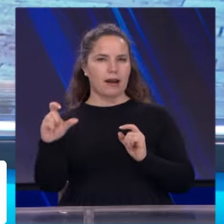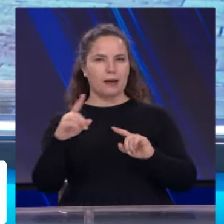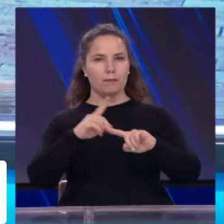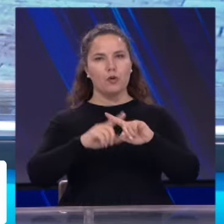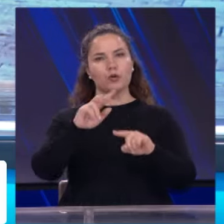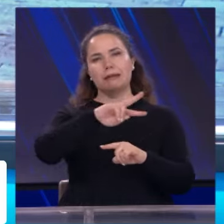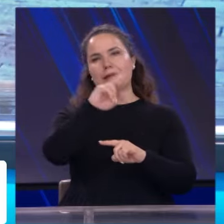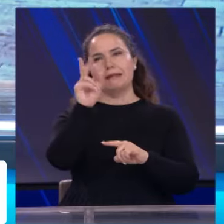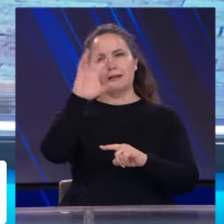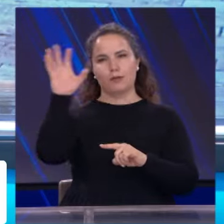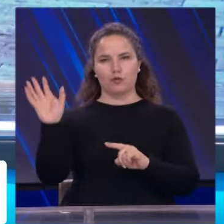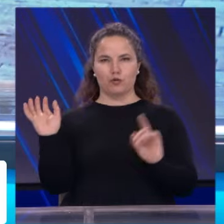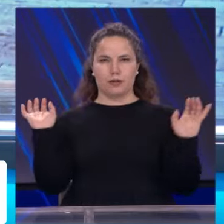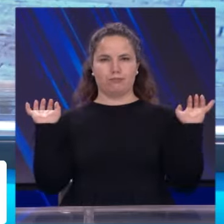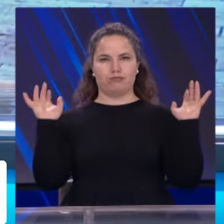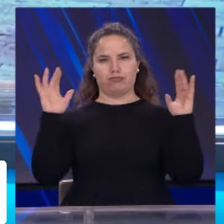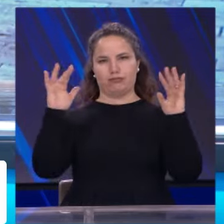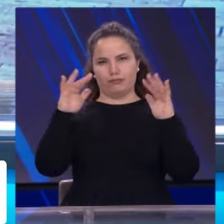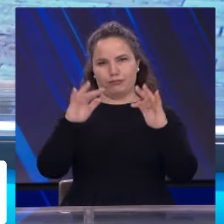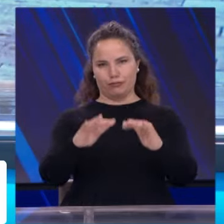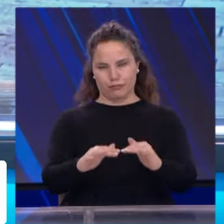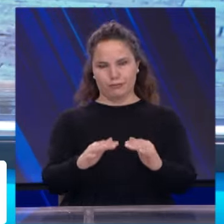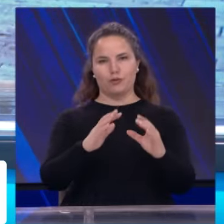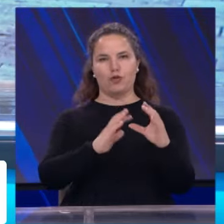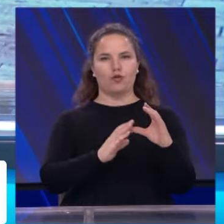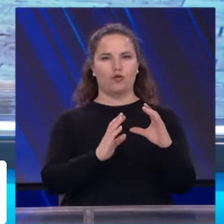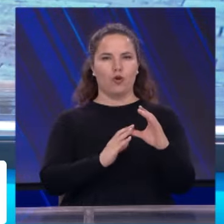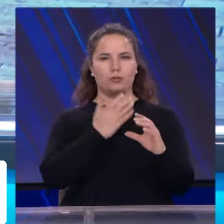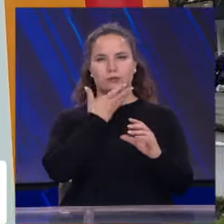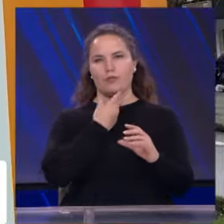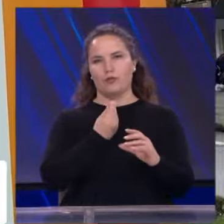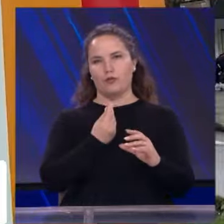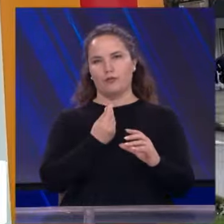vendit që shijuan spektaklin e kostumeve shumë gjyrshe.